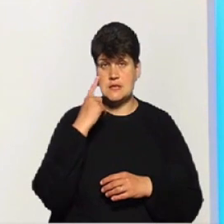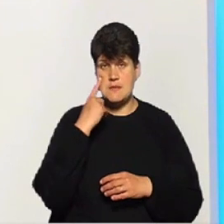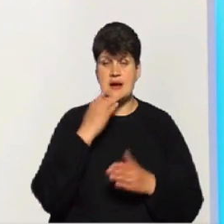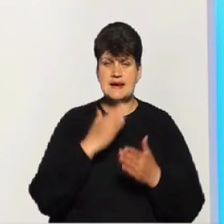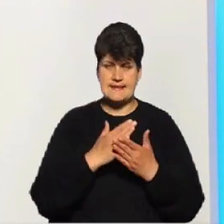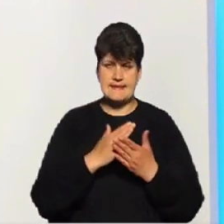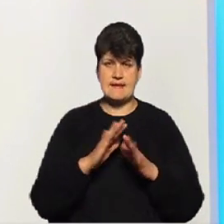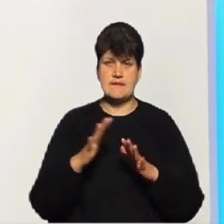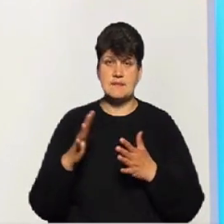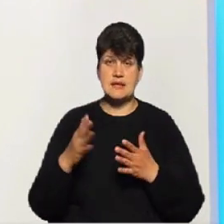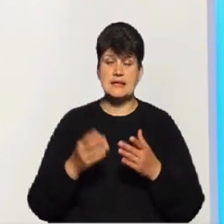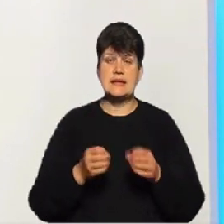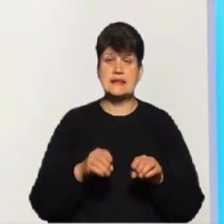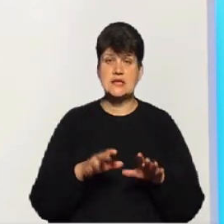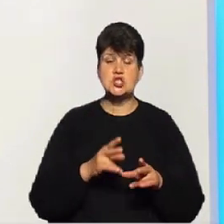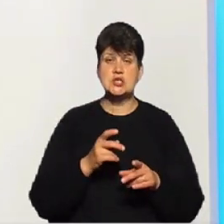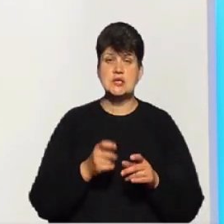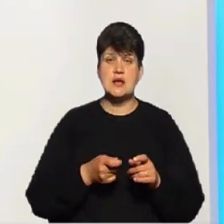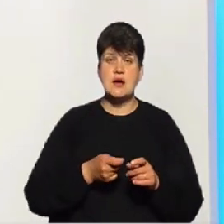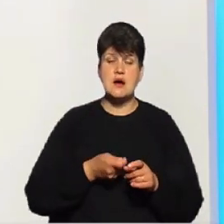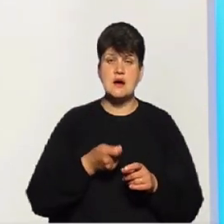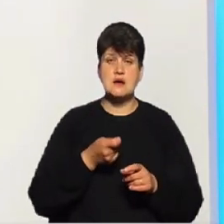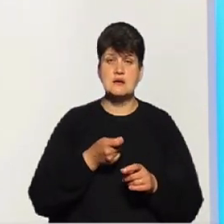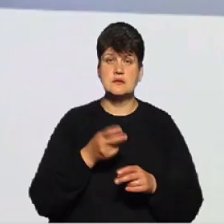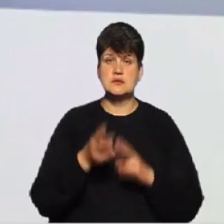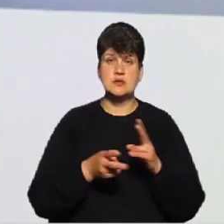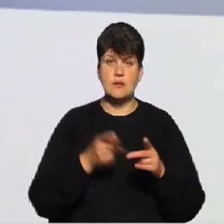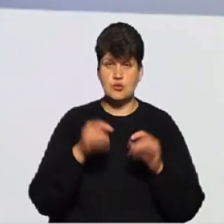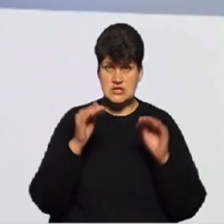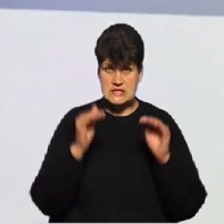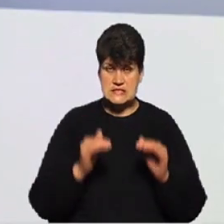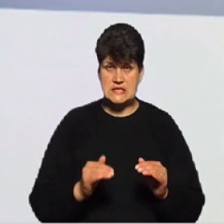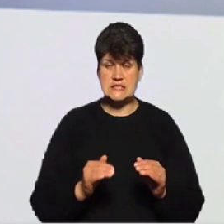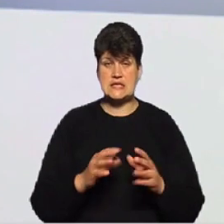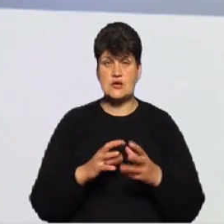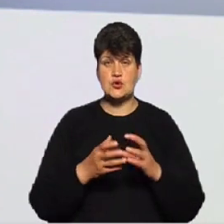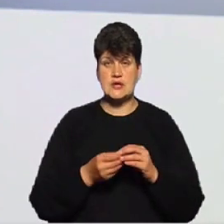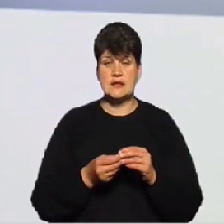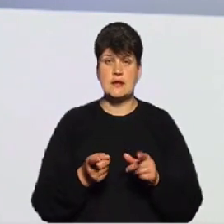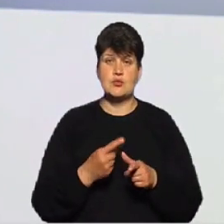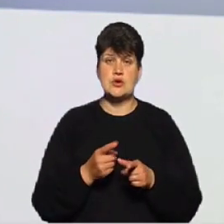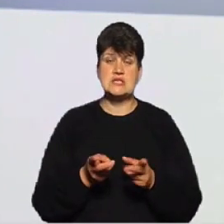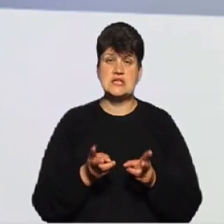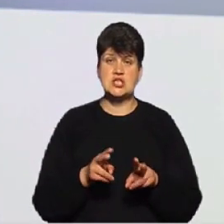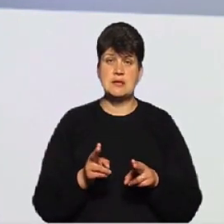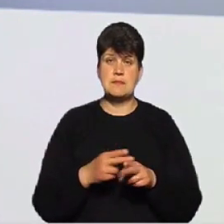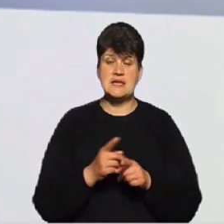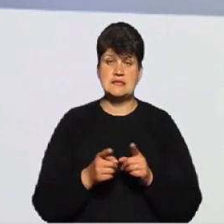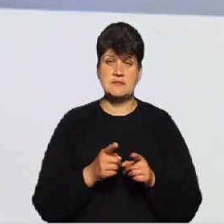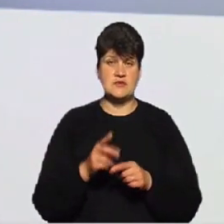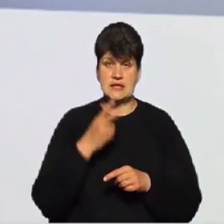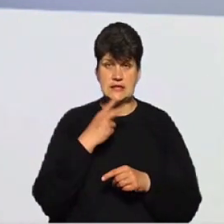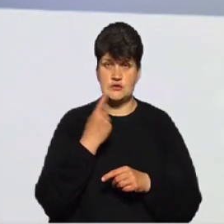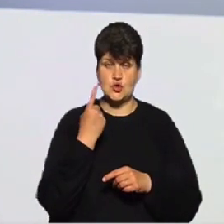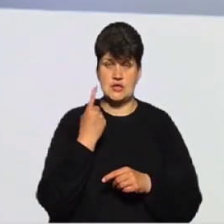такі випадки, але рішення апеляційної комісії може бути і знизити результат, або залишити без змін. До речі, оця комісія, як засідає, вона ж не дивиться, тільки